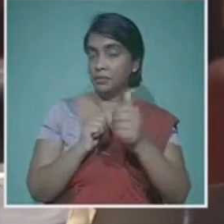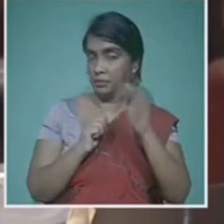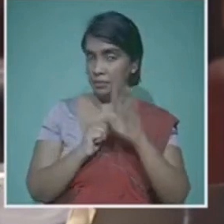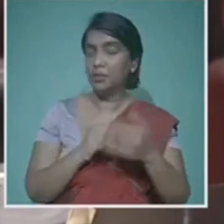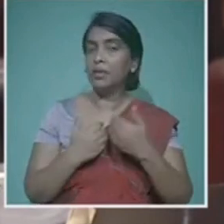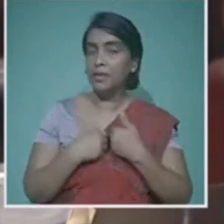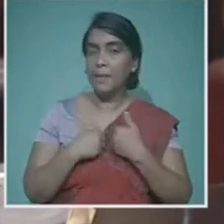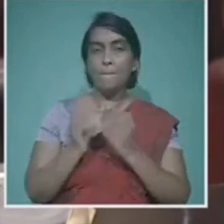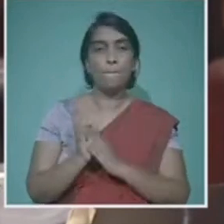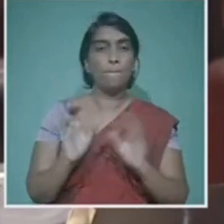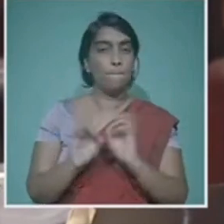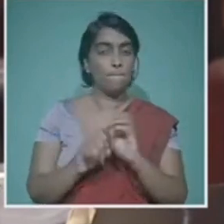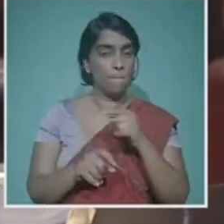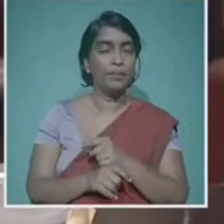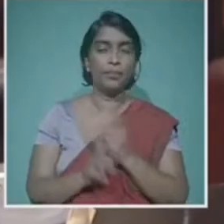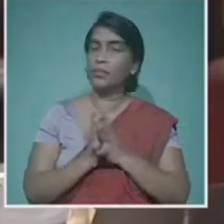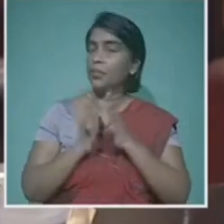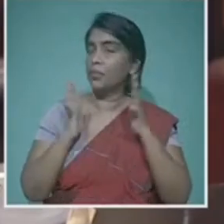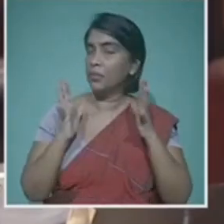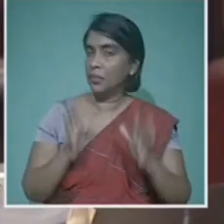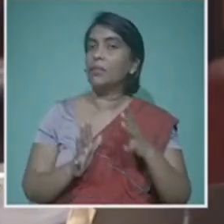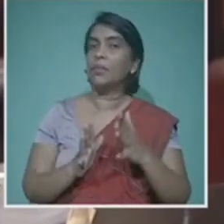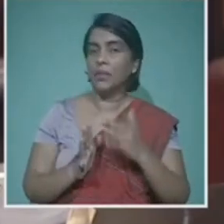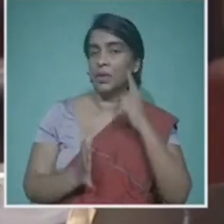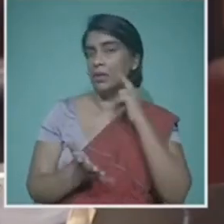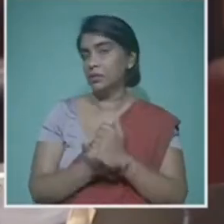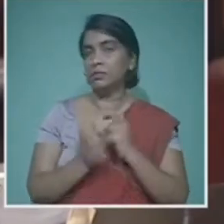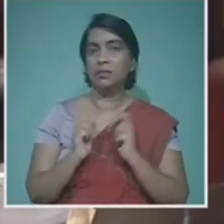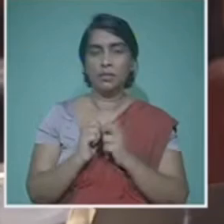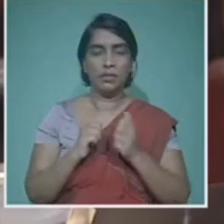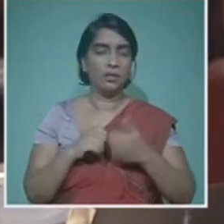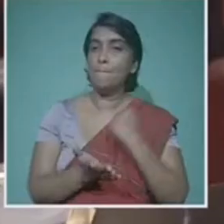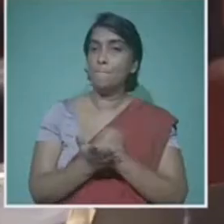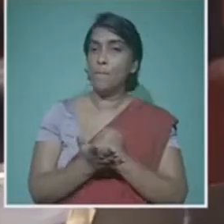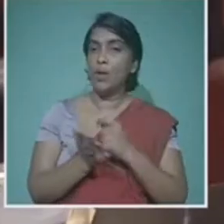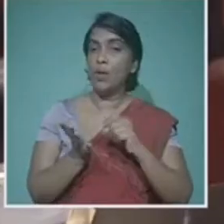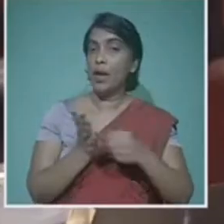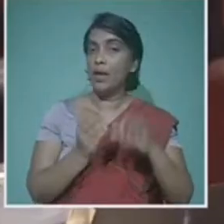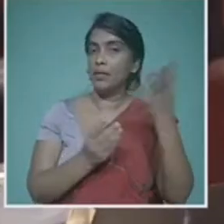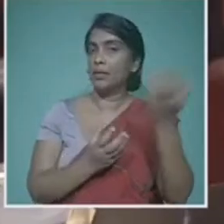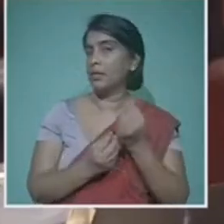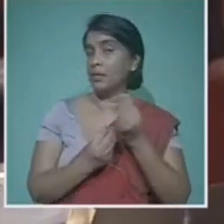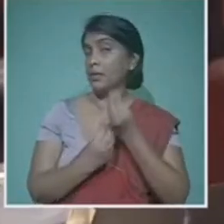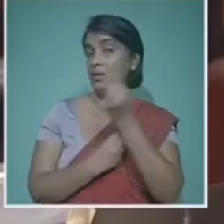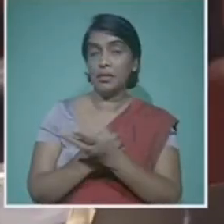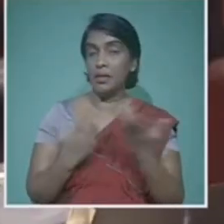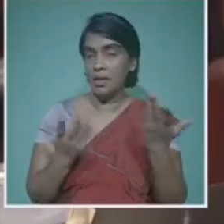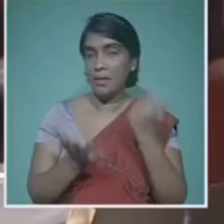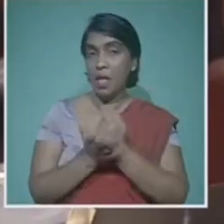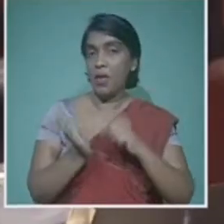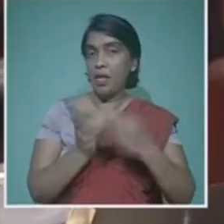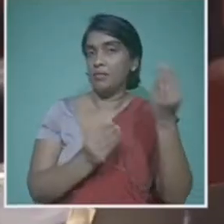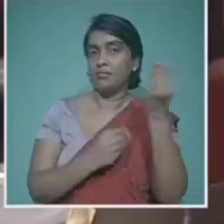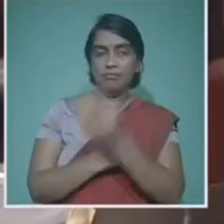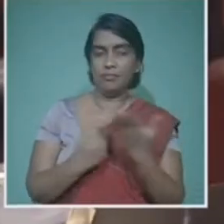ஒரு கஷ்டத்துக்குள்ளான சூழ்நிலையிலே இருக்கிறார். அவர்களுக்கு வங்கி கடன் கொடுப்பதில்லை அமைச்சரவர்களே. காரணம் அவர்களுக்கு அந்த வார